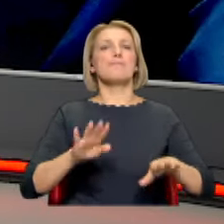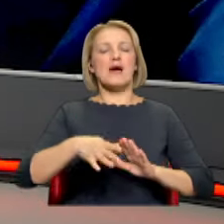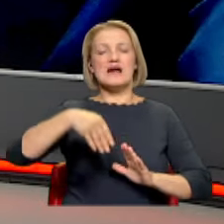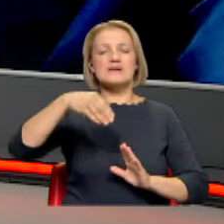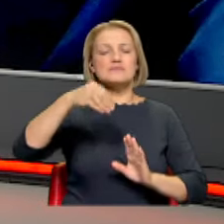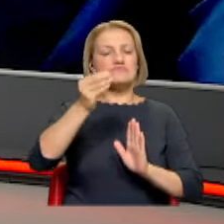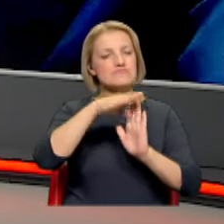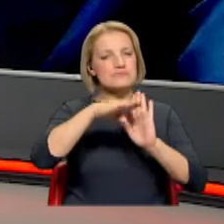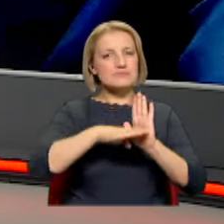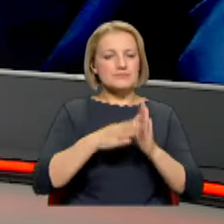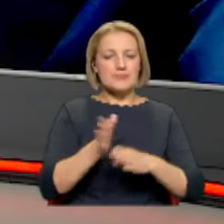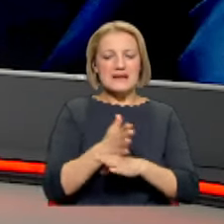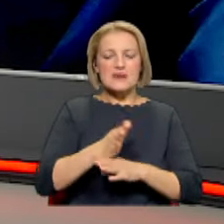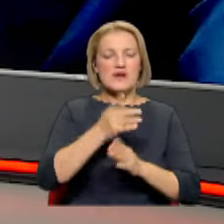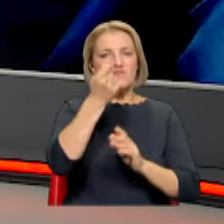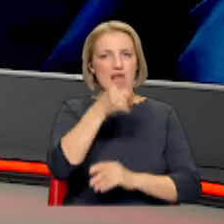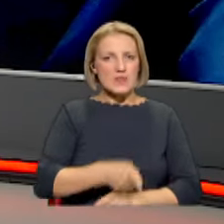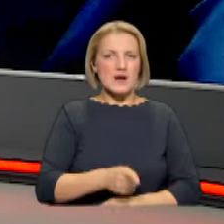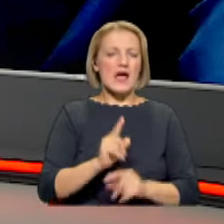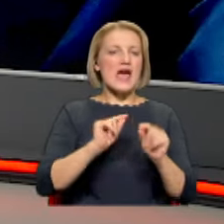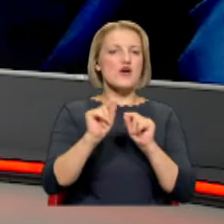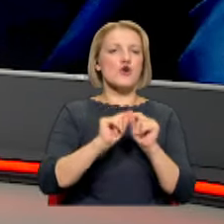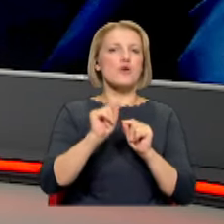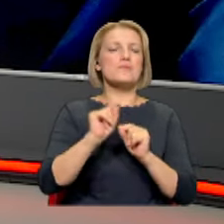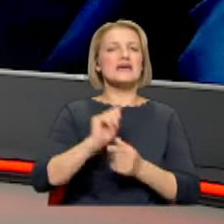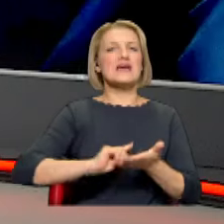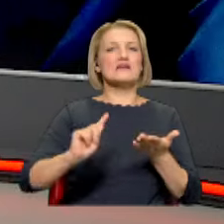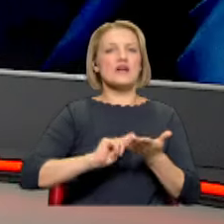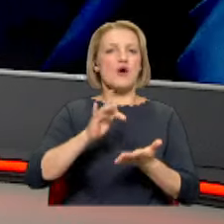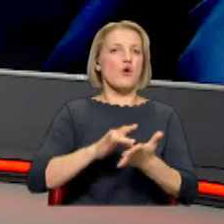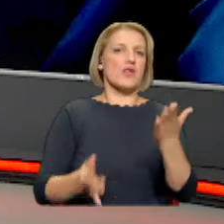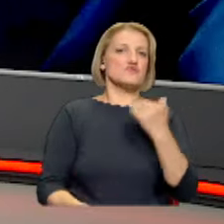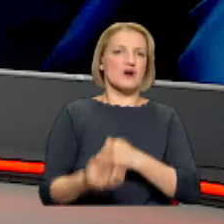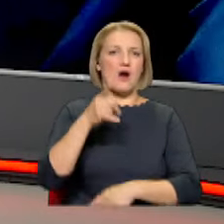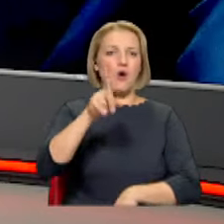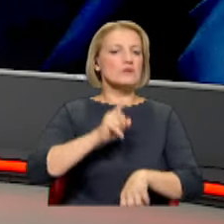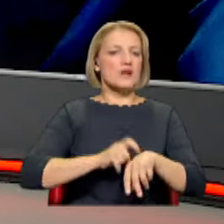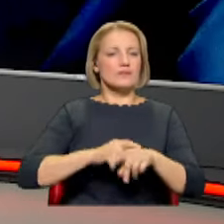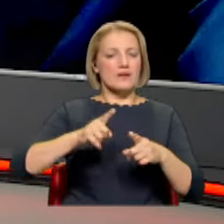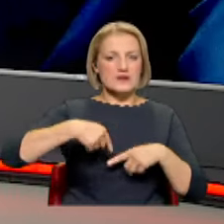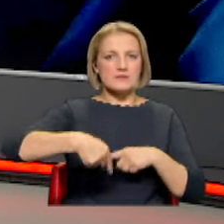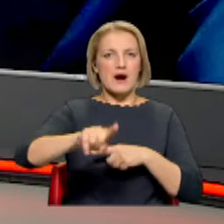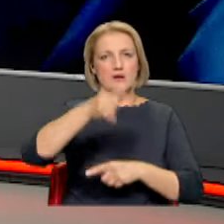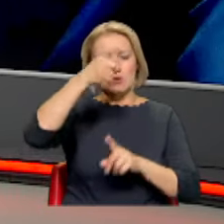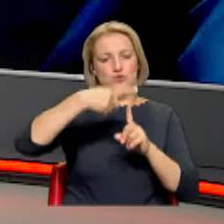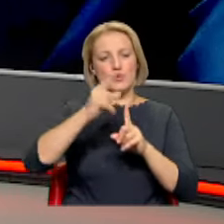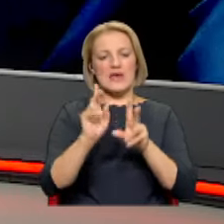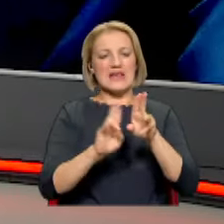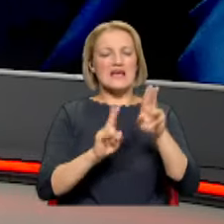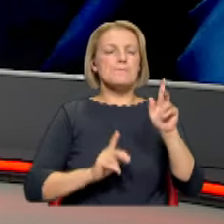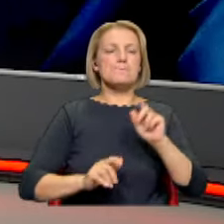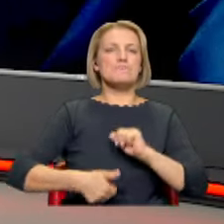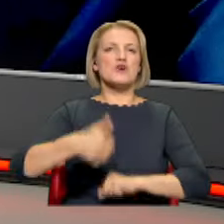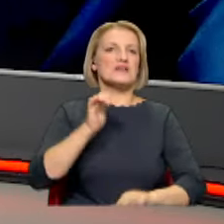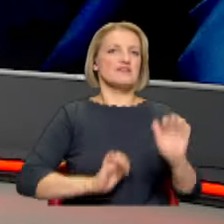sepetindeki fiyatları ekonomi yazarı Alaaddin Aktaş'ın tablosu ortaya çıkardı. O saatten itibaren TÜİK Başkanı